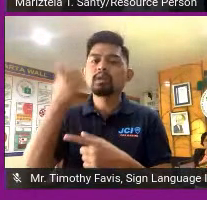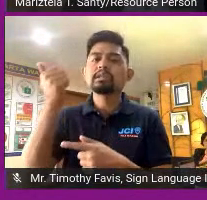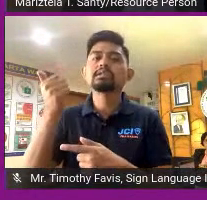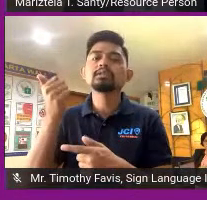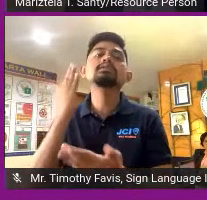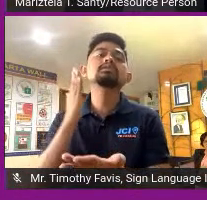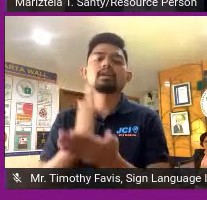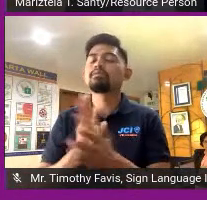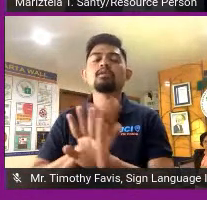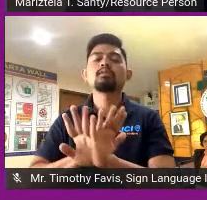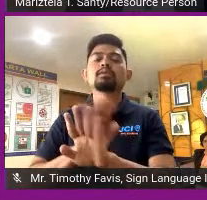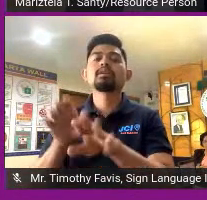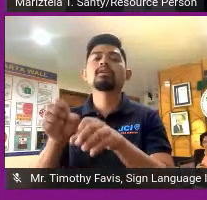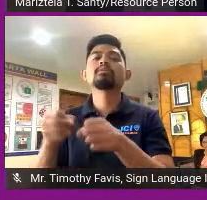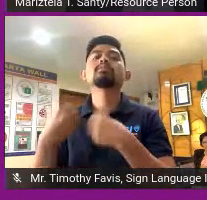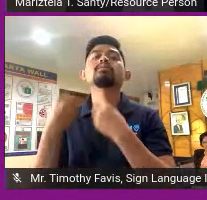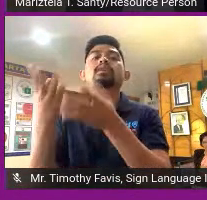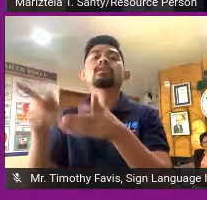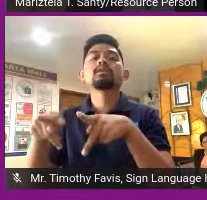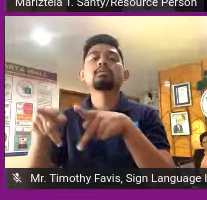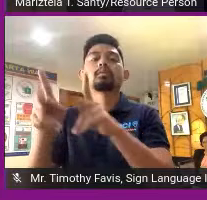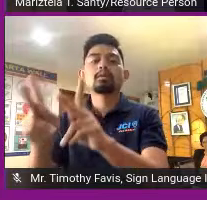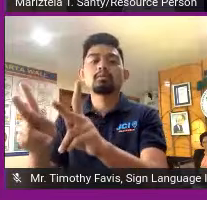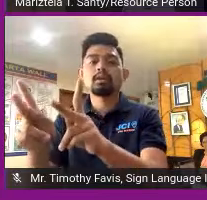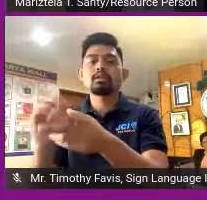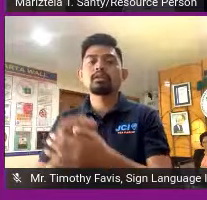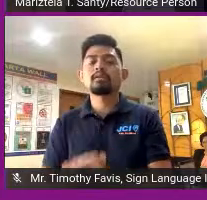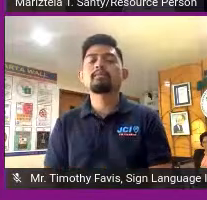ng permit to operate.